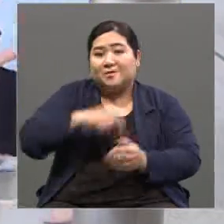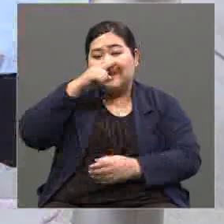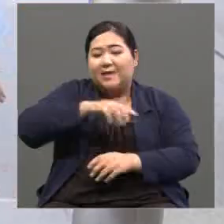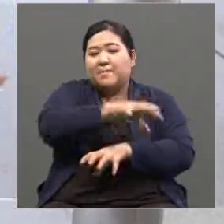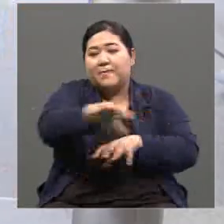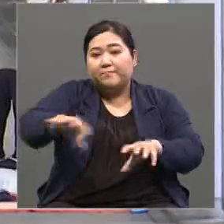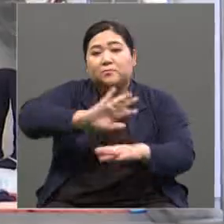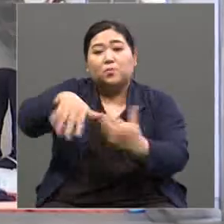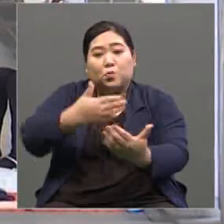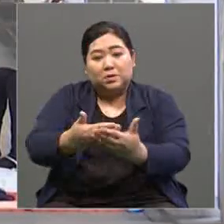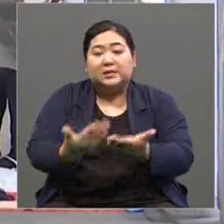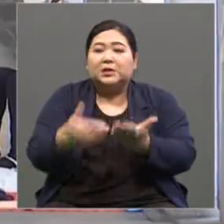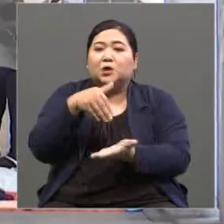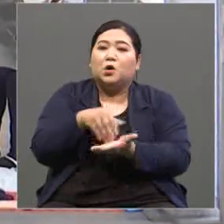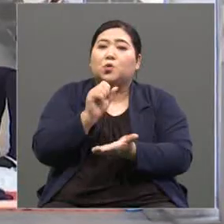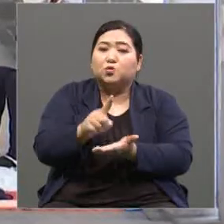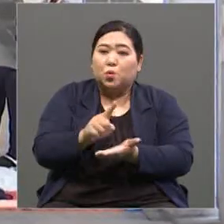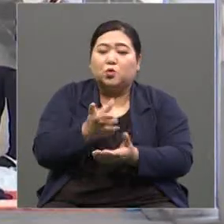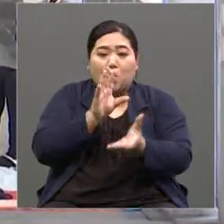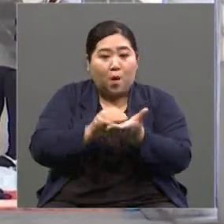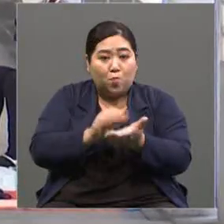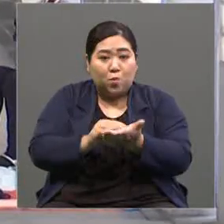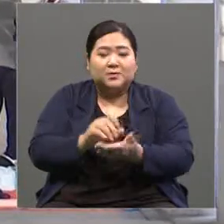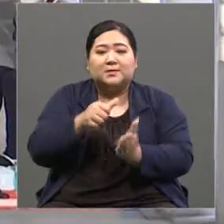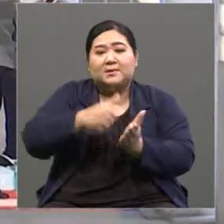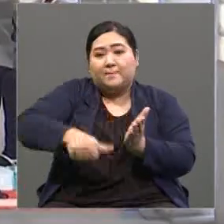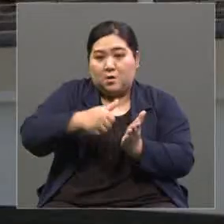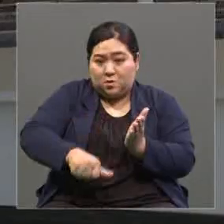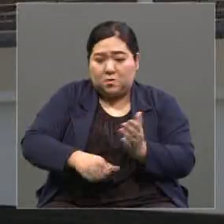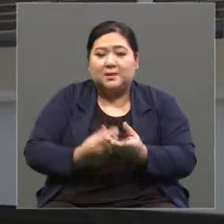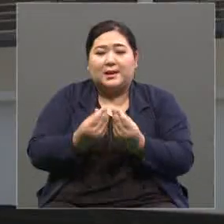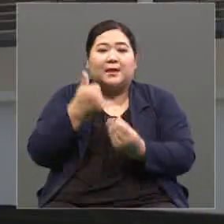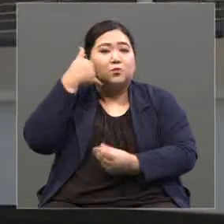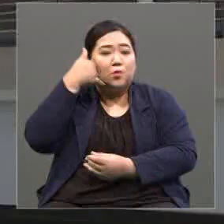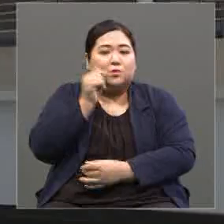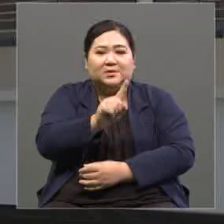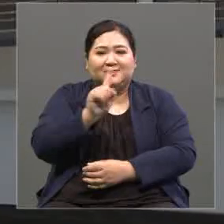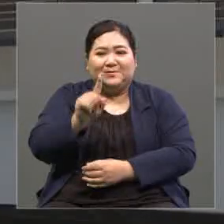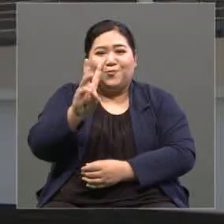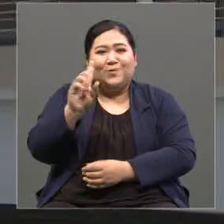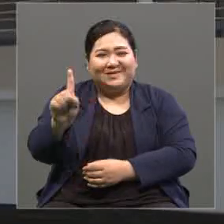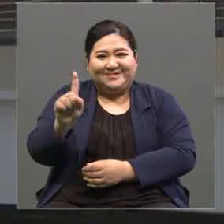หรือว่าศูนย์สารนิเทศสรรพากรที่หมายเลขโทรศัพท์1161ค่ะ